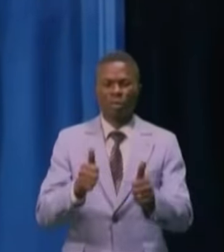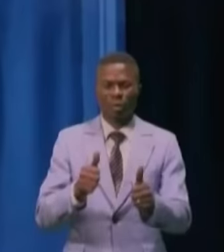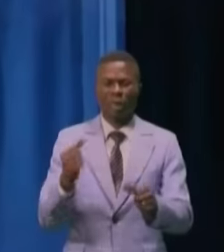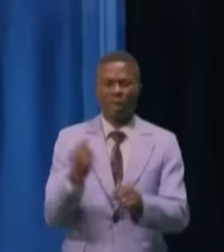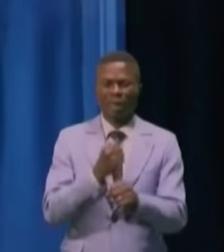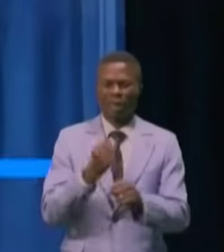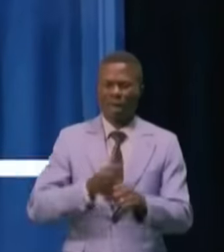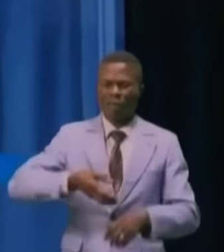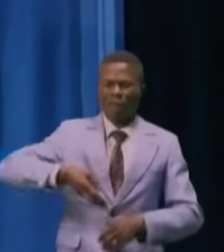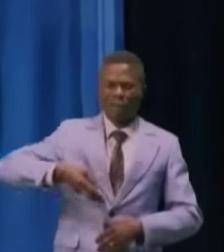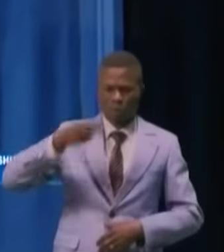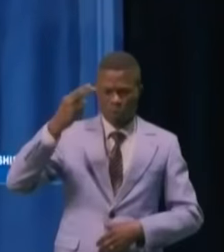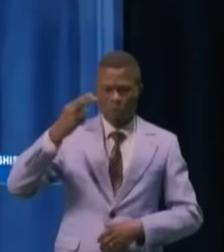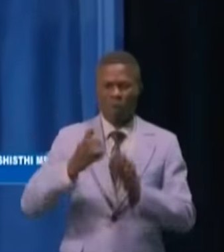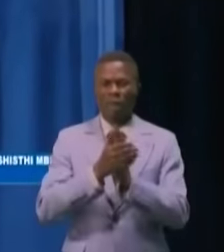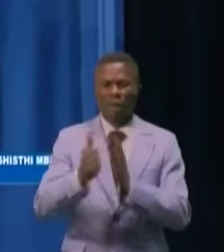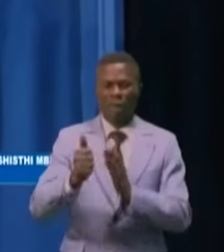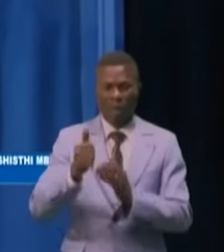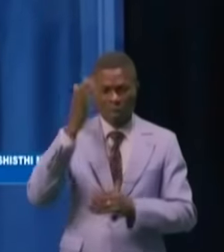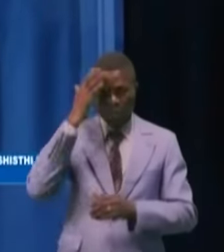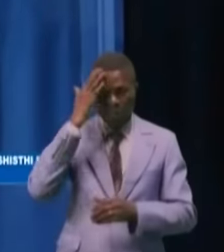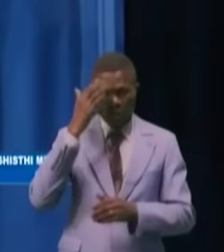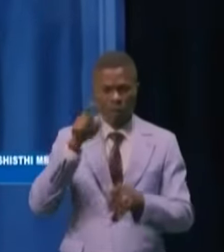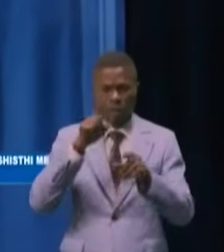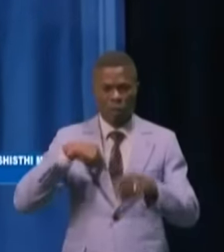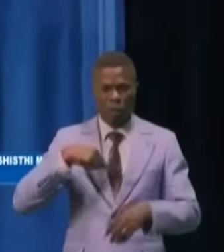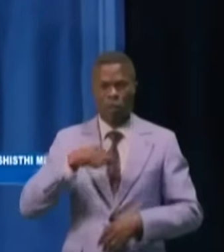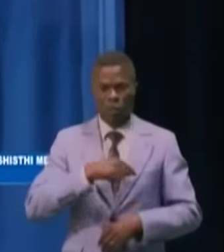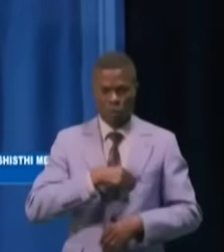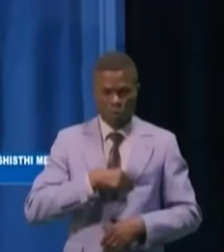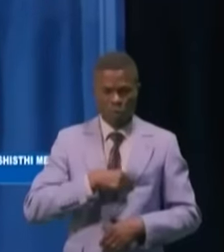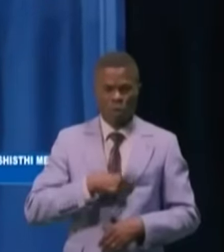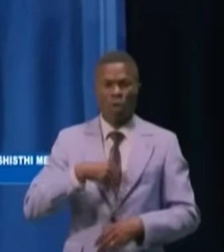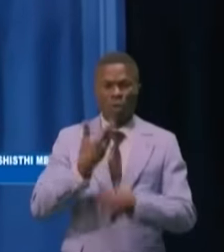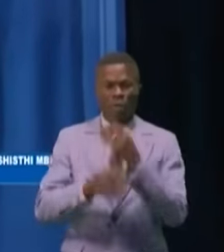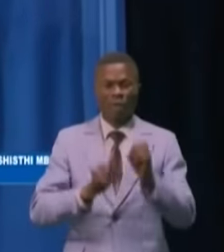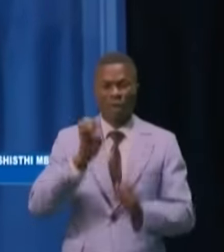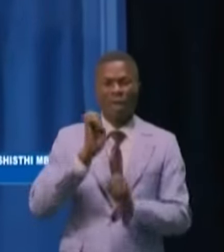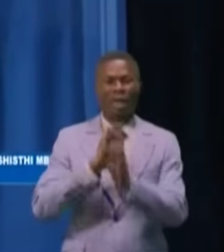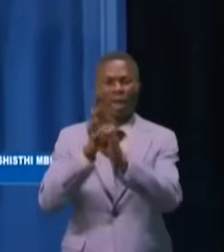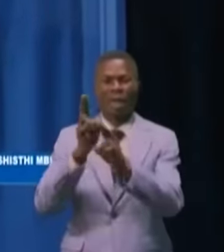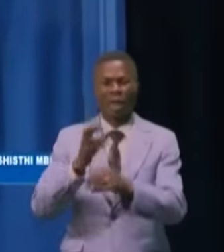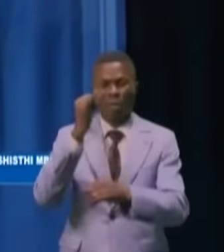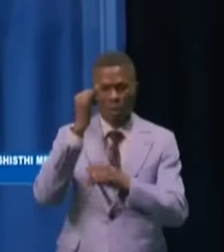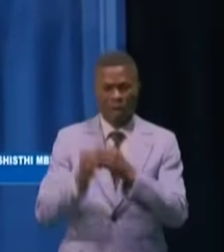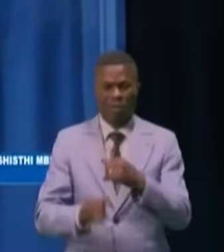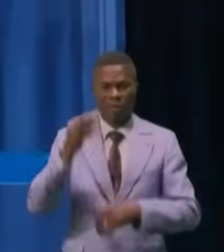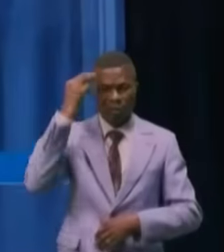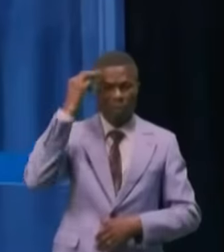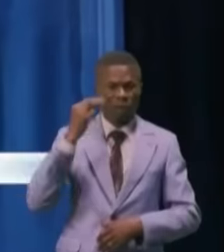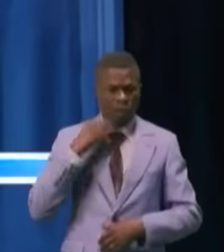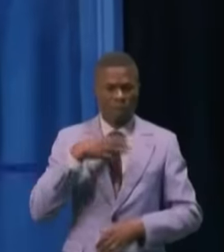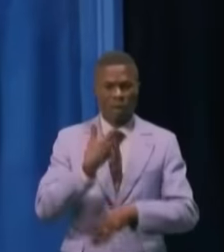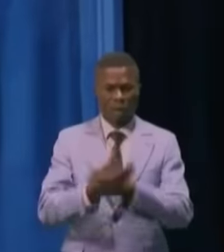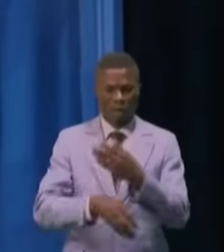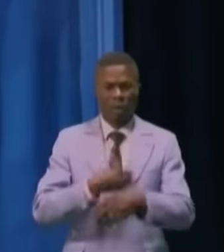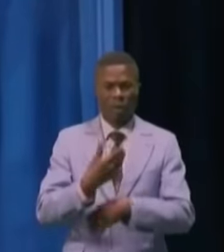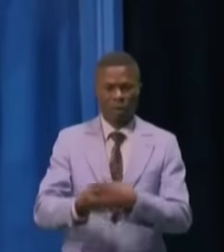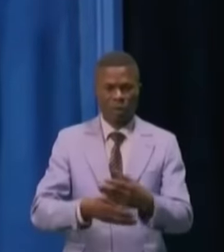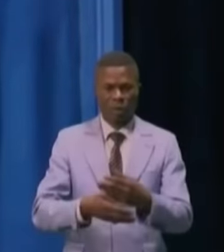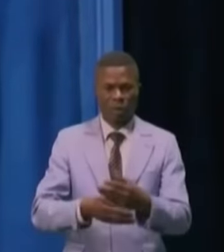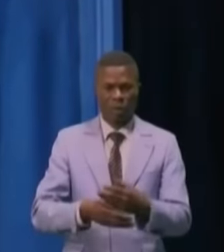professionnalisme, tenant compte évidemment du fait que nous allons être évalués en tant que ministre en fonction de